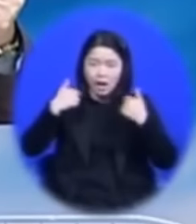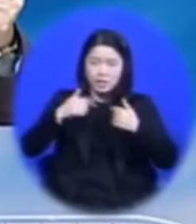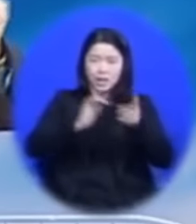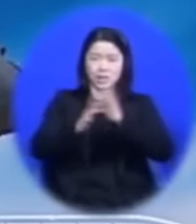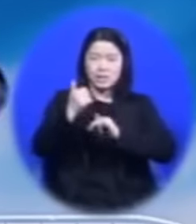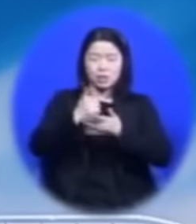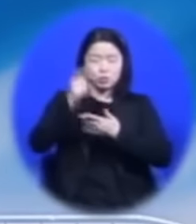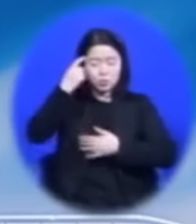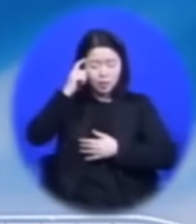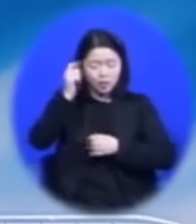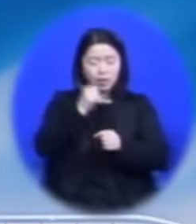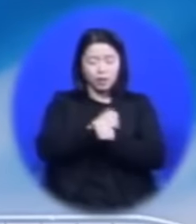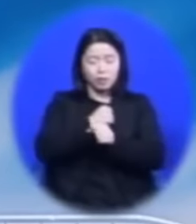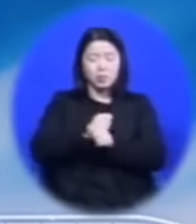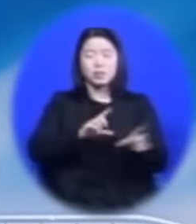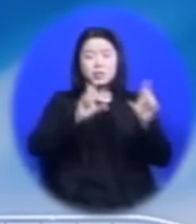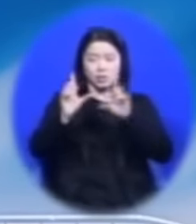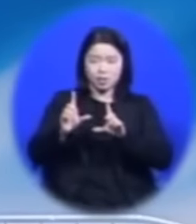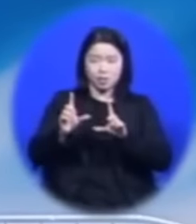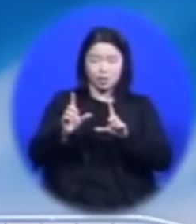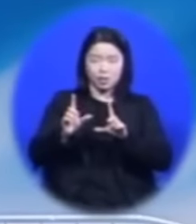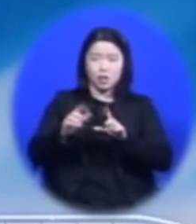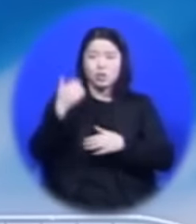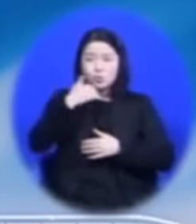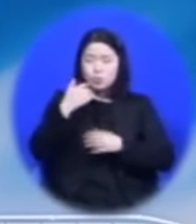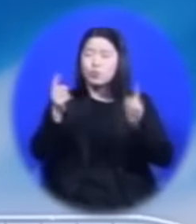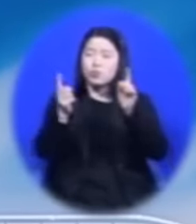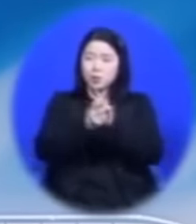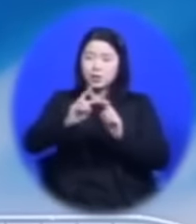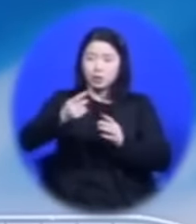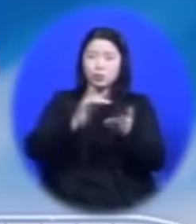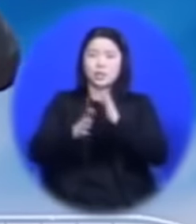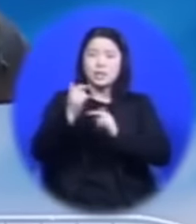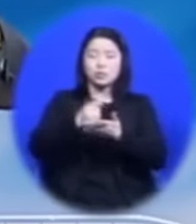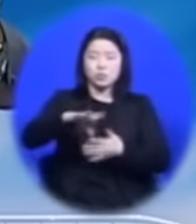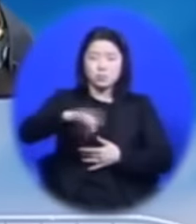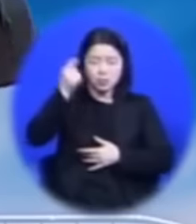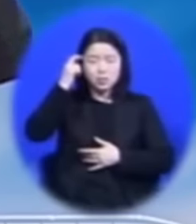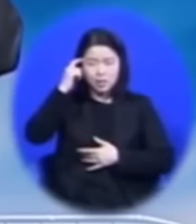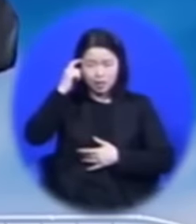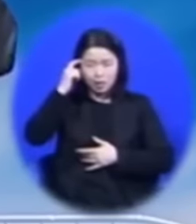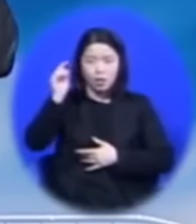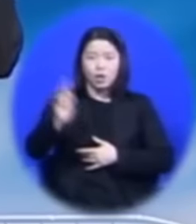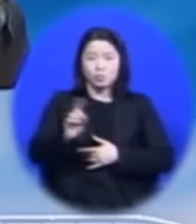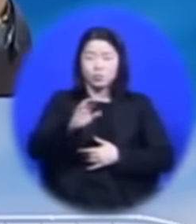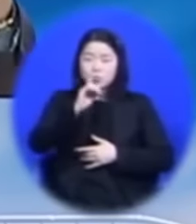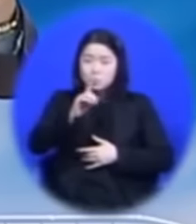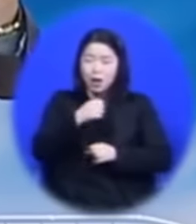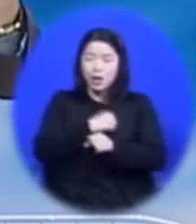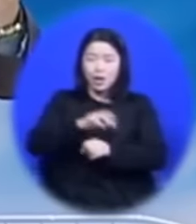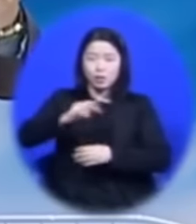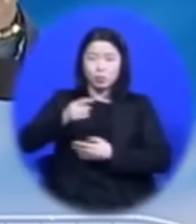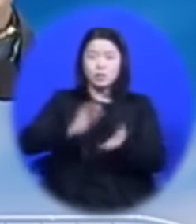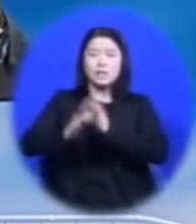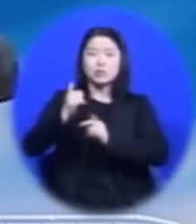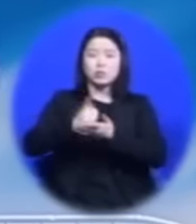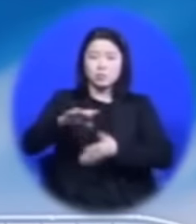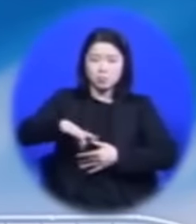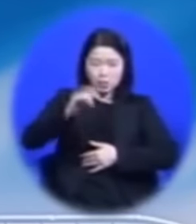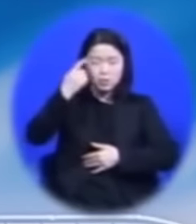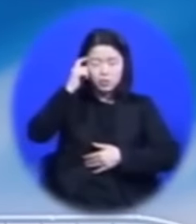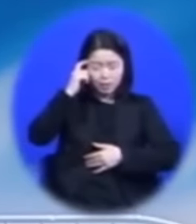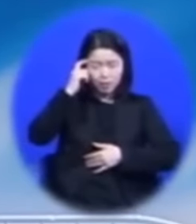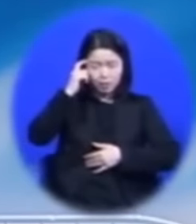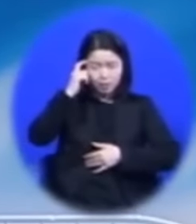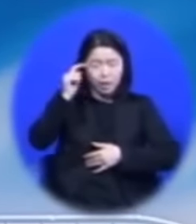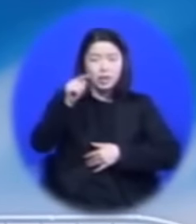거예요. 누구를 만나든지 예수님부터 먼저 생각하는 거예요. 무슨 말을 하든지 예수님부터 먼저 생각하는 겁니다. 그게 그